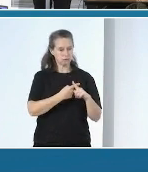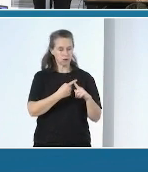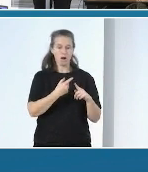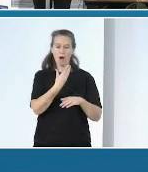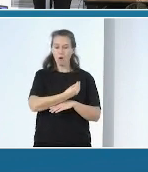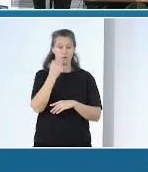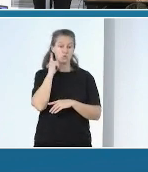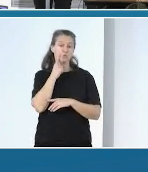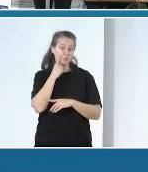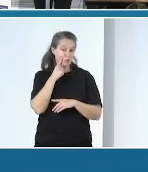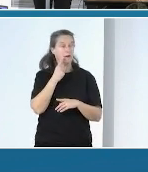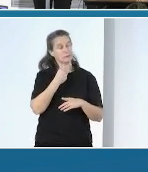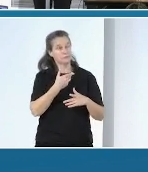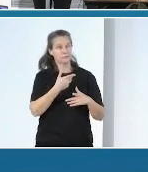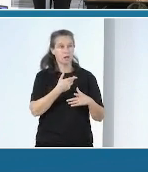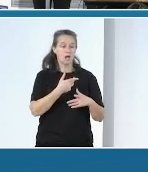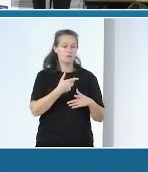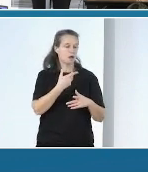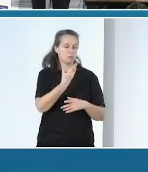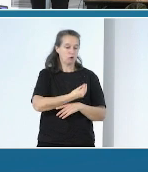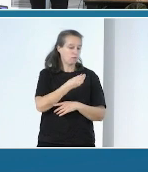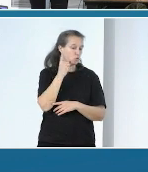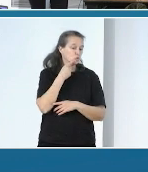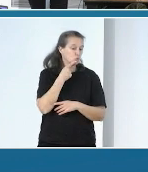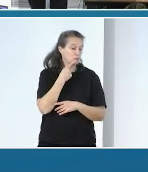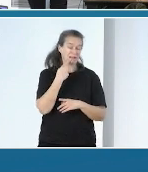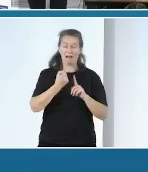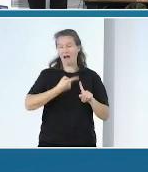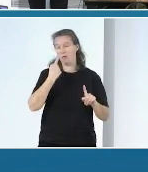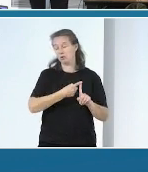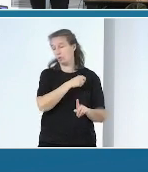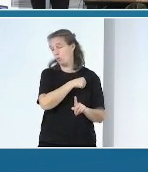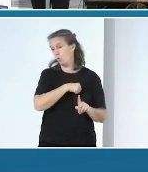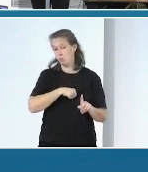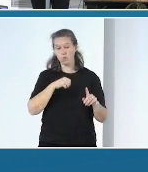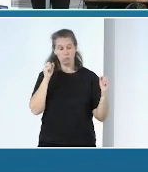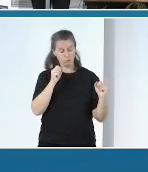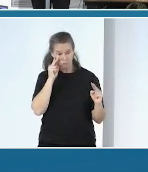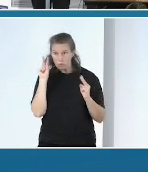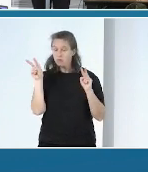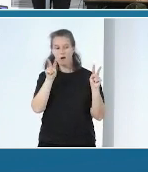un enfant sourd, enfin surtout, chez un enfant sourd, c'est extrêmement important de pouvoir voir le regard de sa